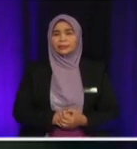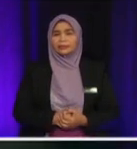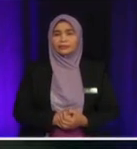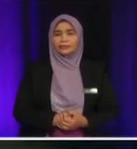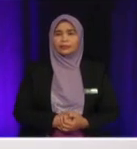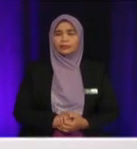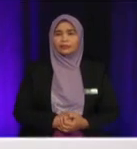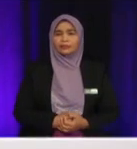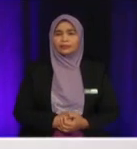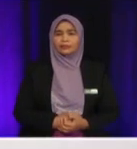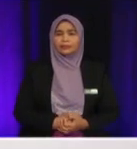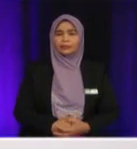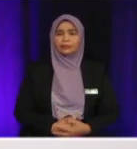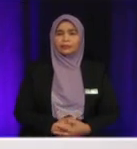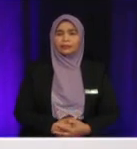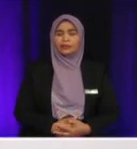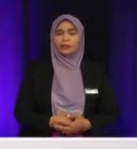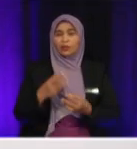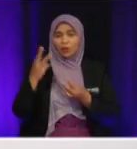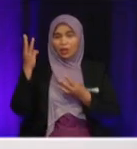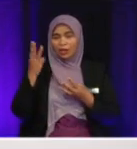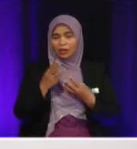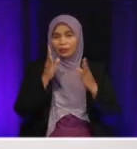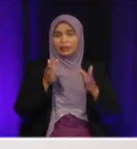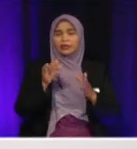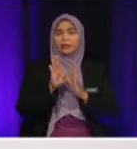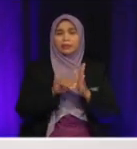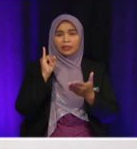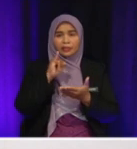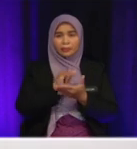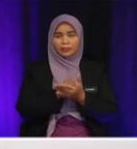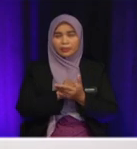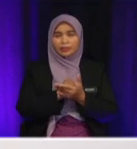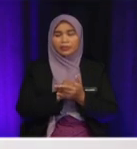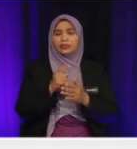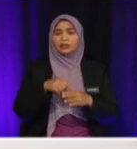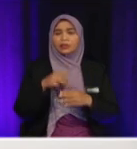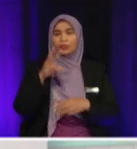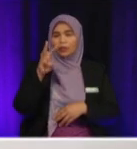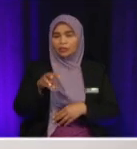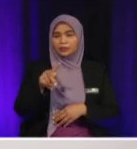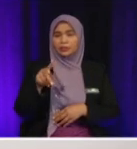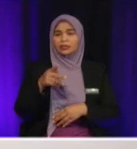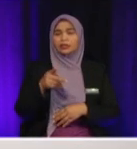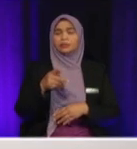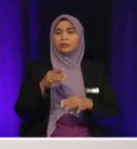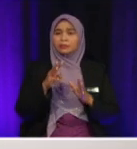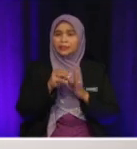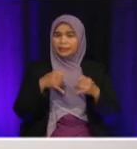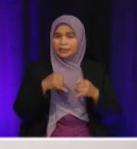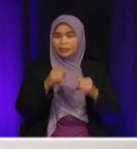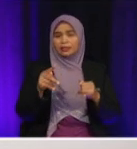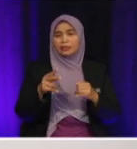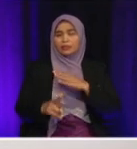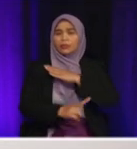Okay, maksudnya, wahai orang-orang yang beriman, diwajibkan kamu menjalankan hukuman qisas,